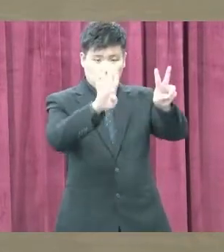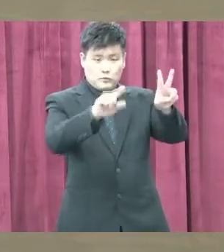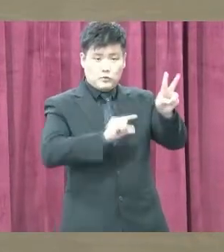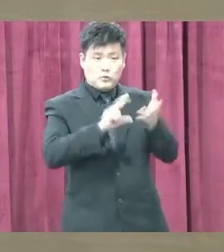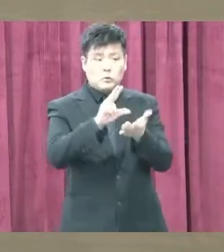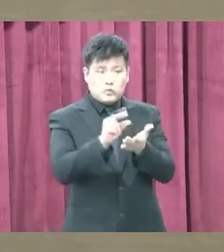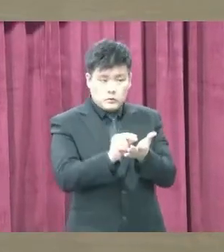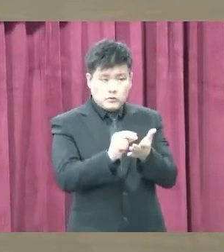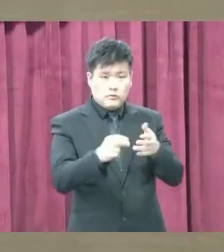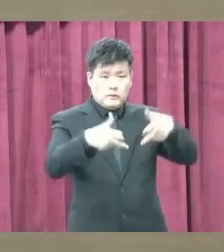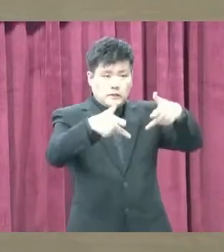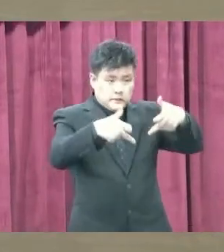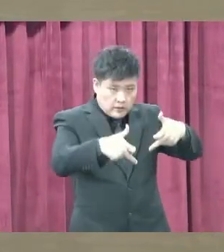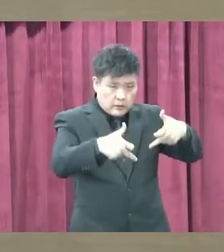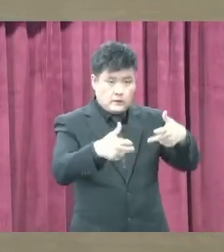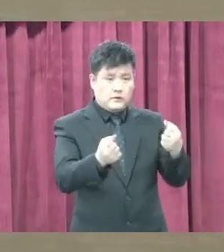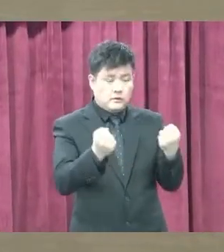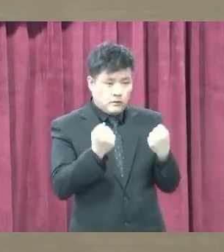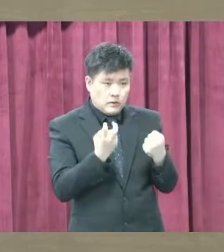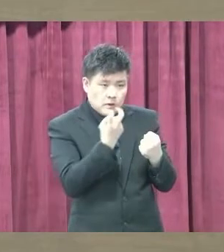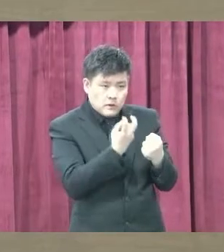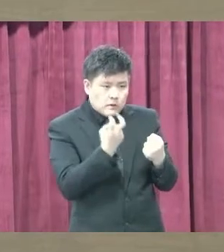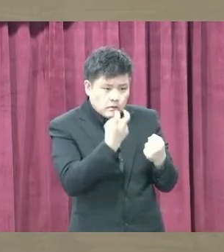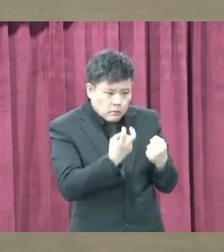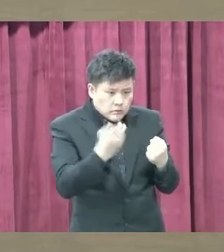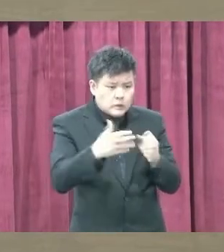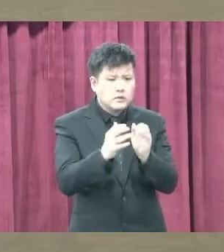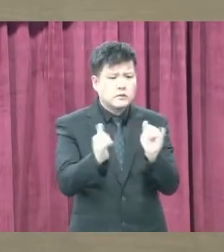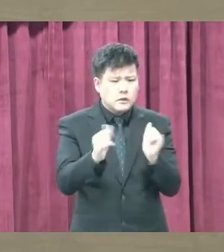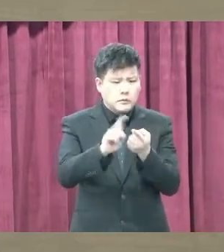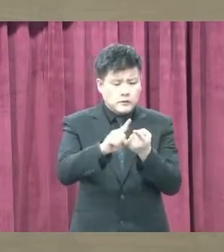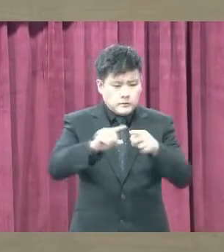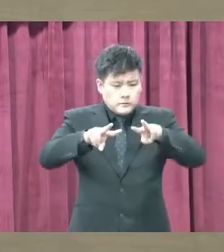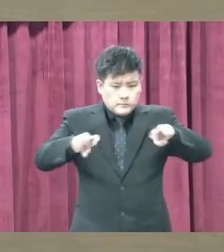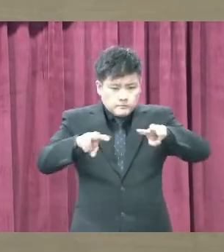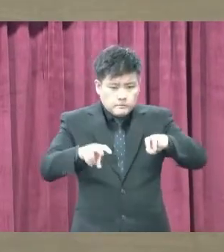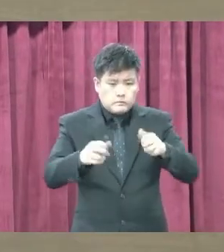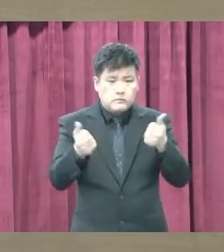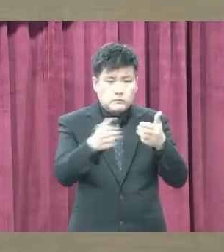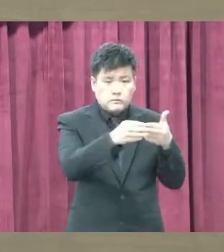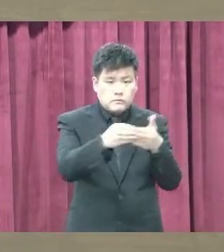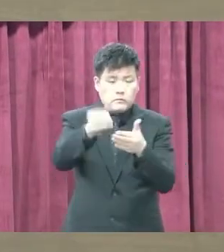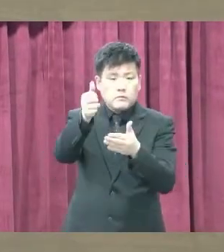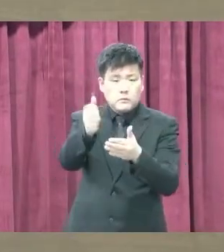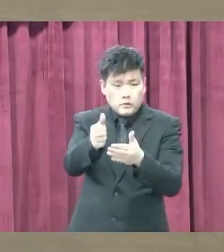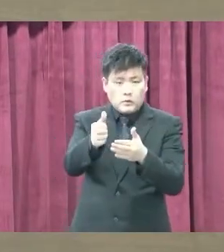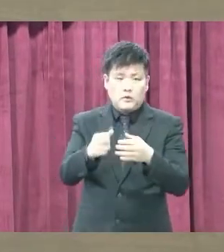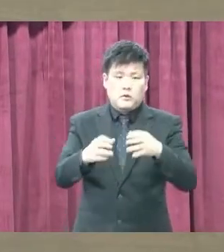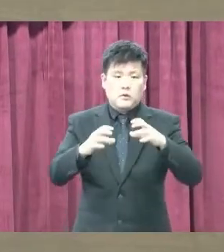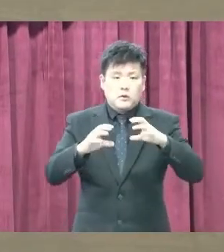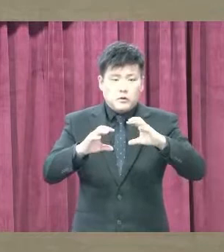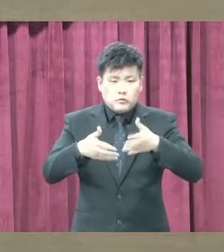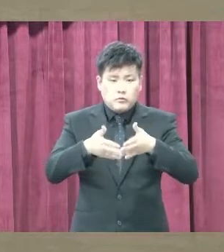장애인 건강검진 미수건 집중 탐구입니다. 자장을 맡아주신 분은 국립재활원